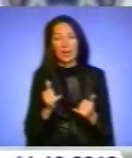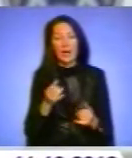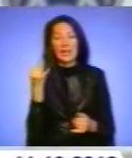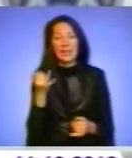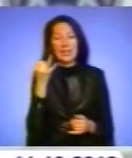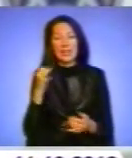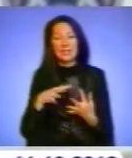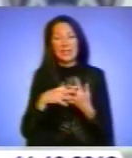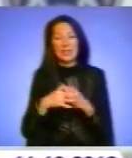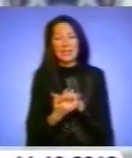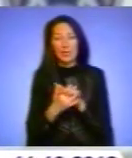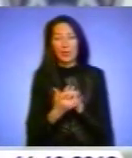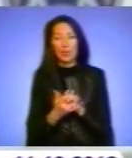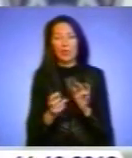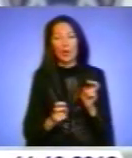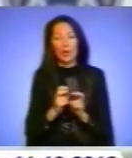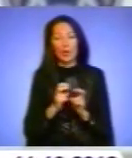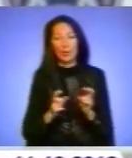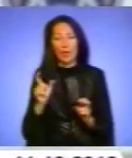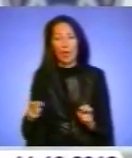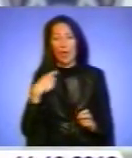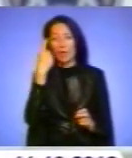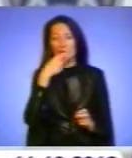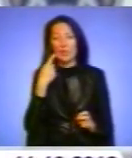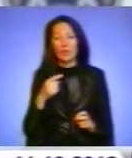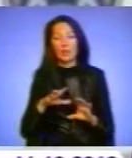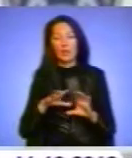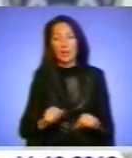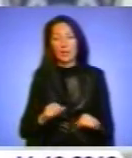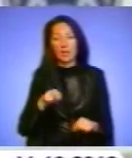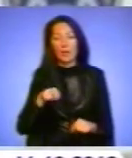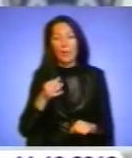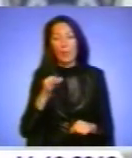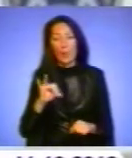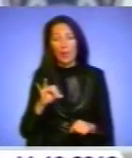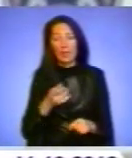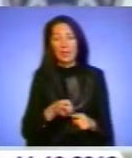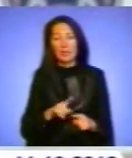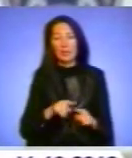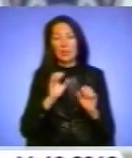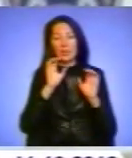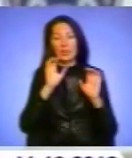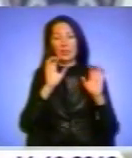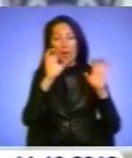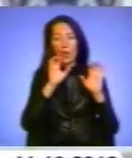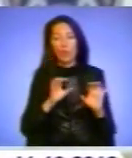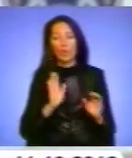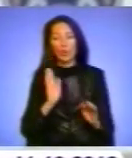сільгосптоваровиробника, власника паїв. Перш за все, ці закони будуть захищати його